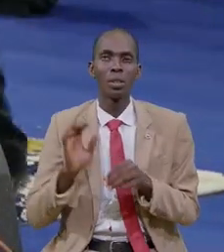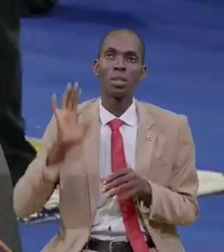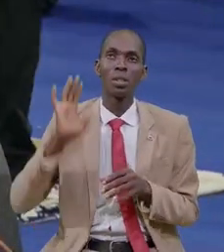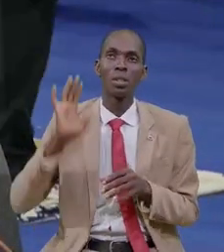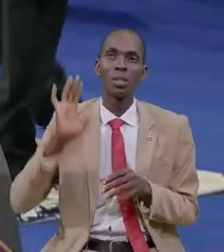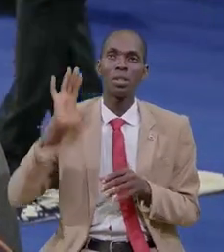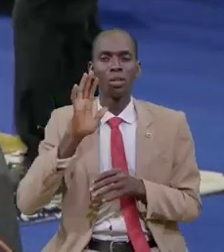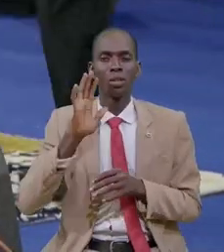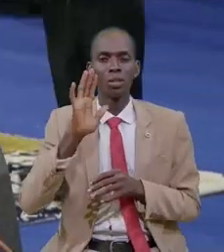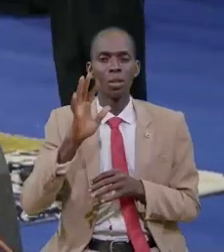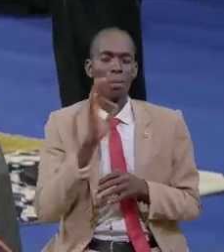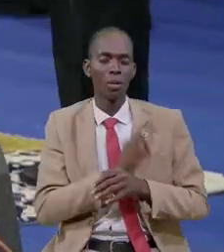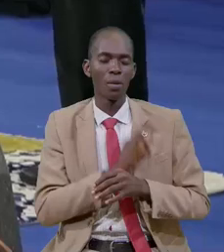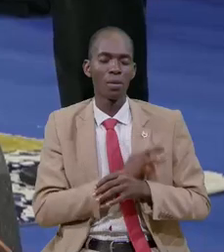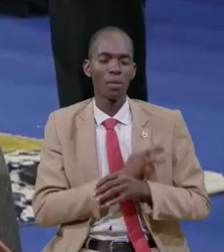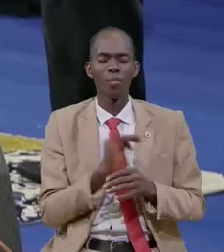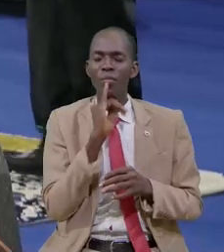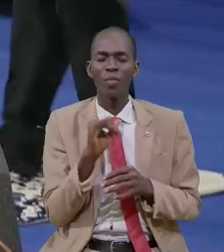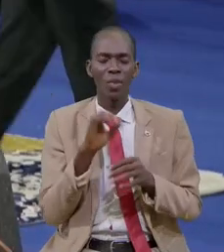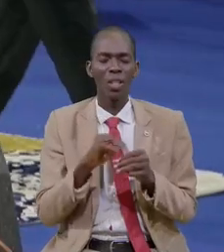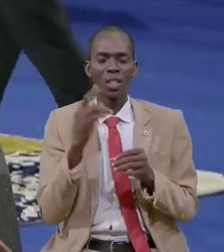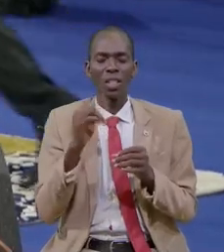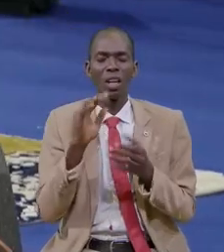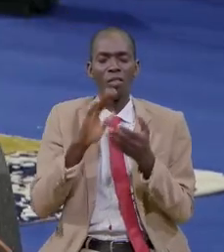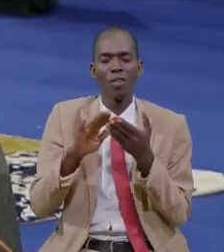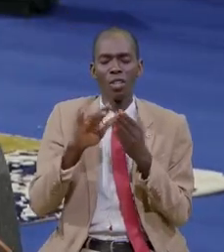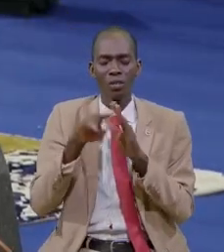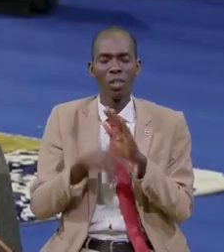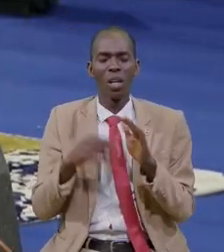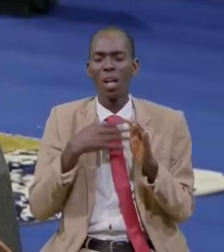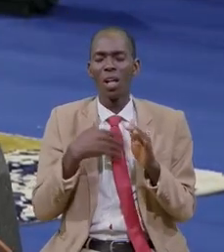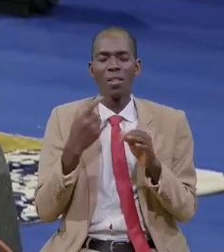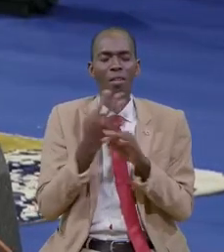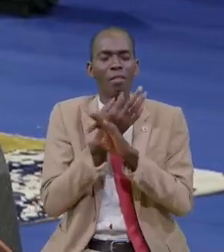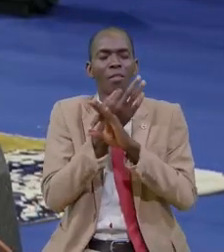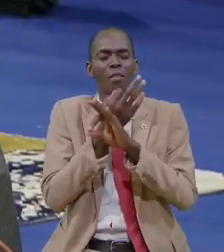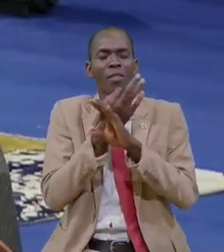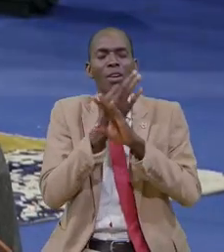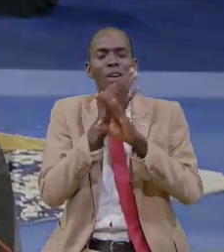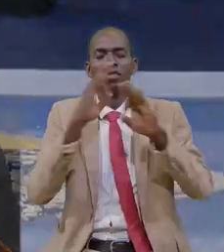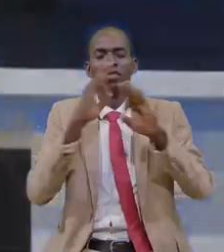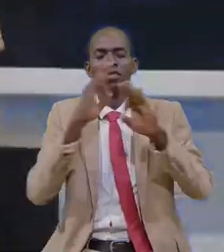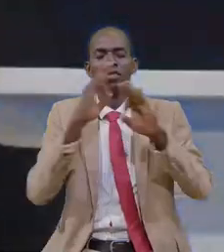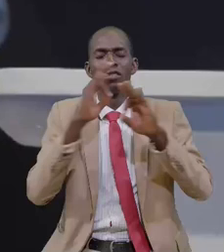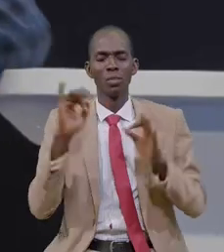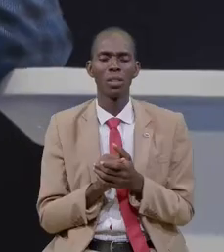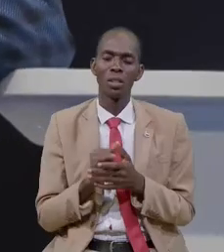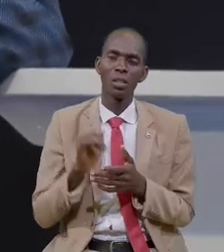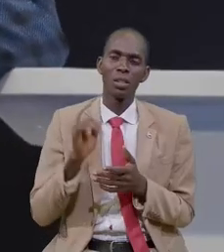allez profiter du pardon et de la liberté qu'il a